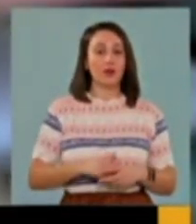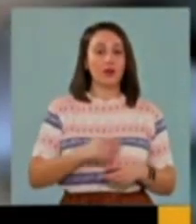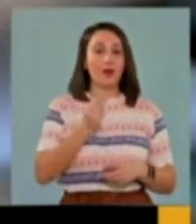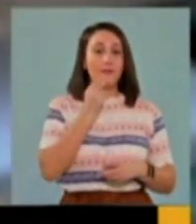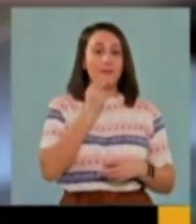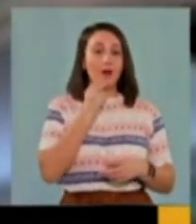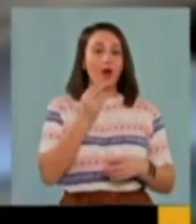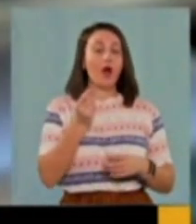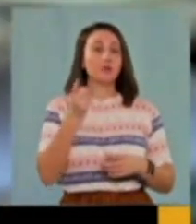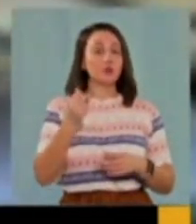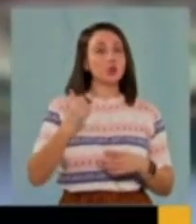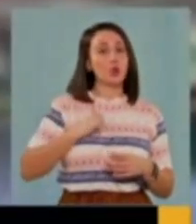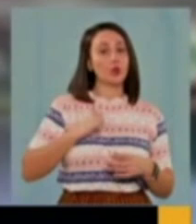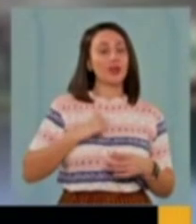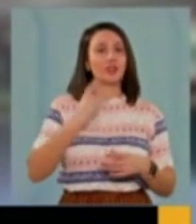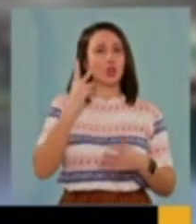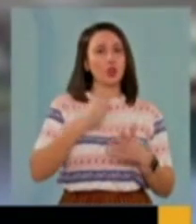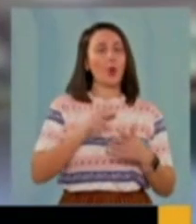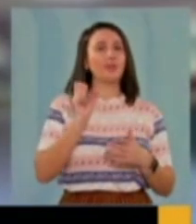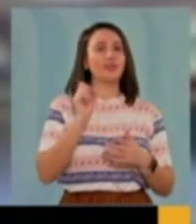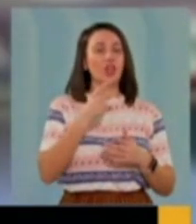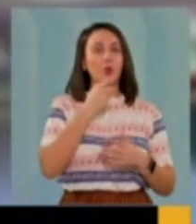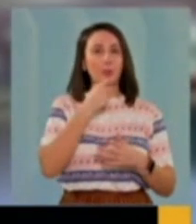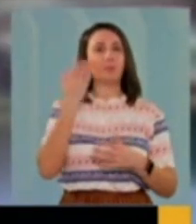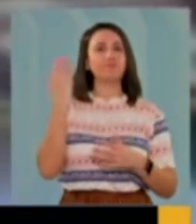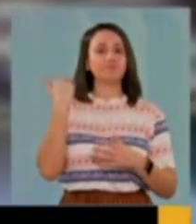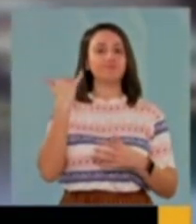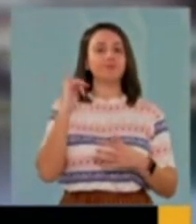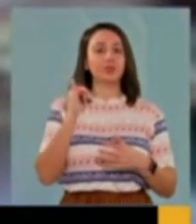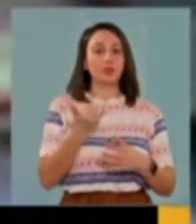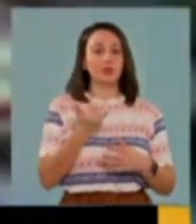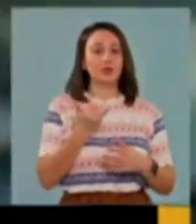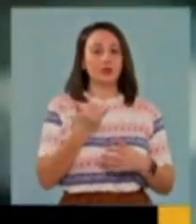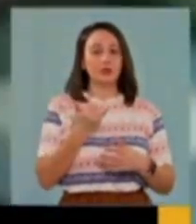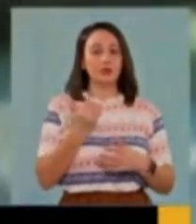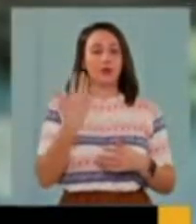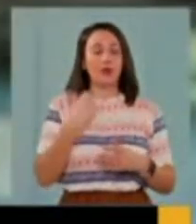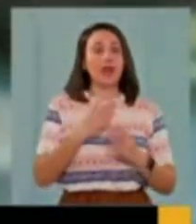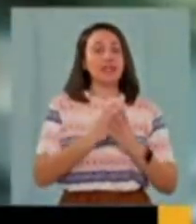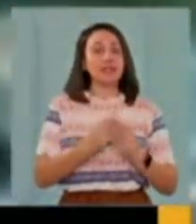care o consumă soldații este însă din 2013 și